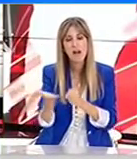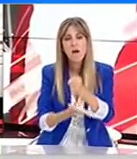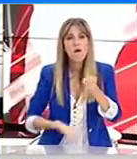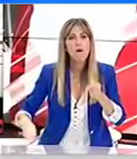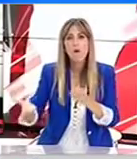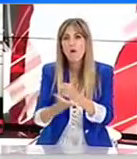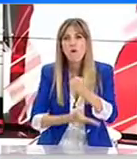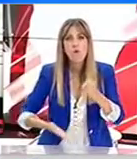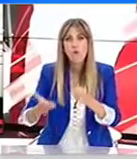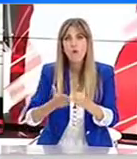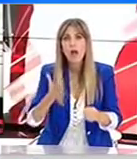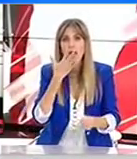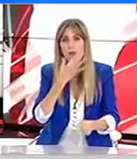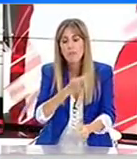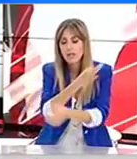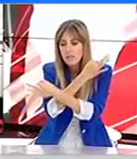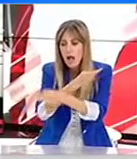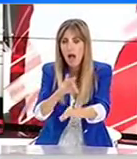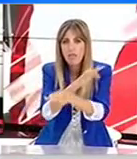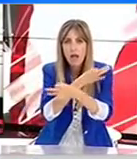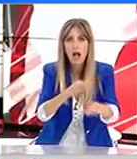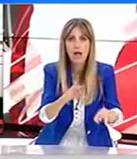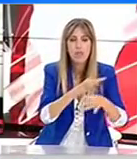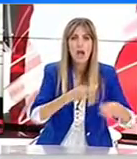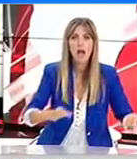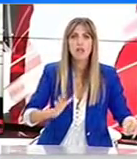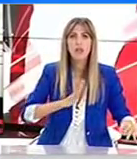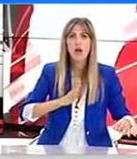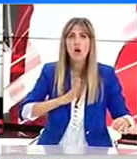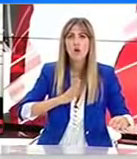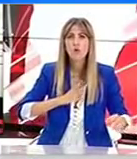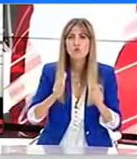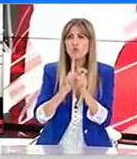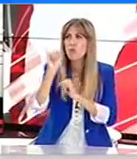της περιφέρειας και της επαρχίας και των αγροτικών περιοχών.